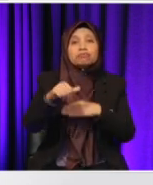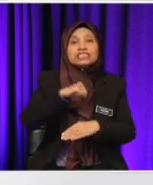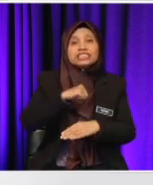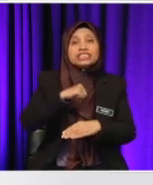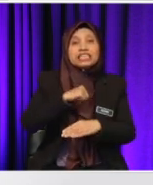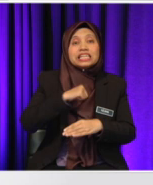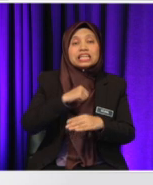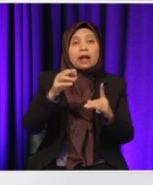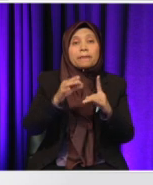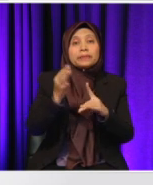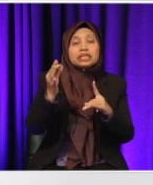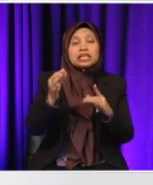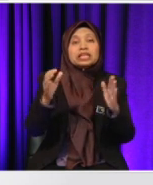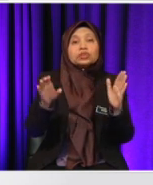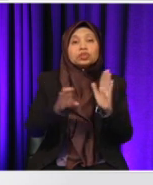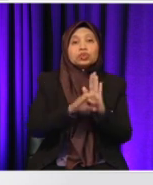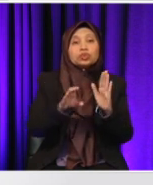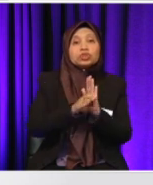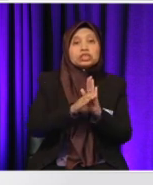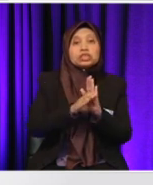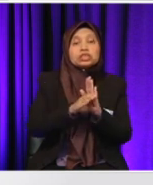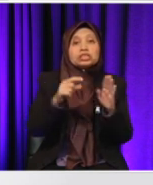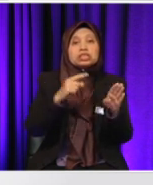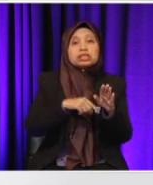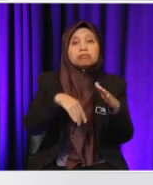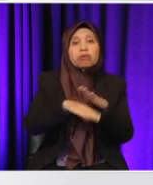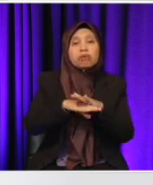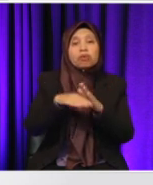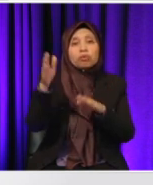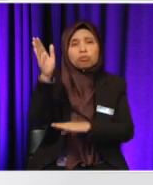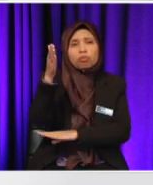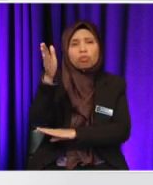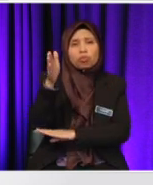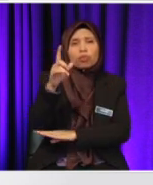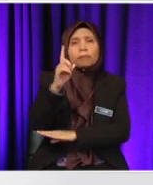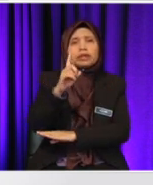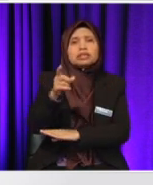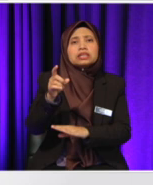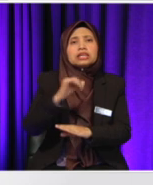contoh mohon doa adalah C di bawah pokok manapun ini belajar undang-undang